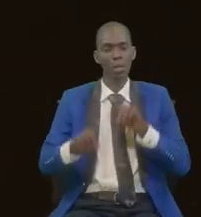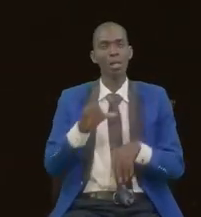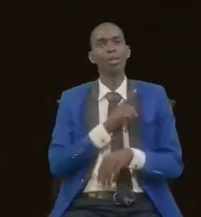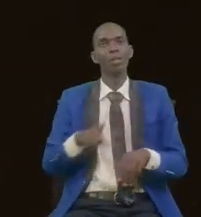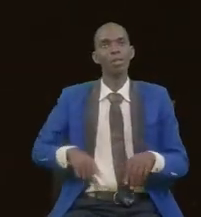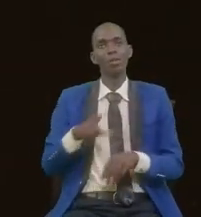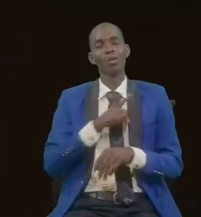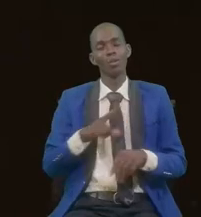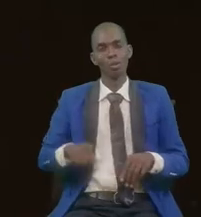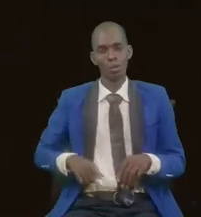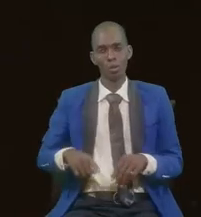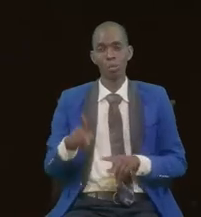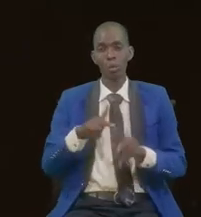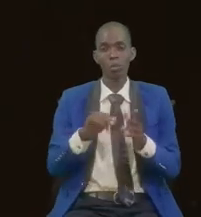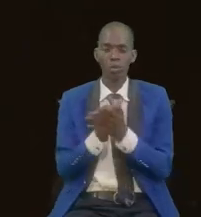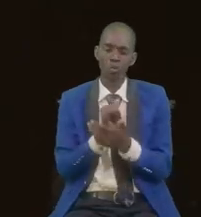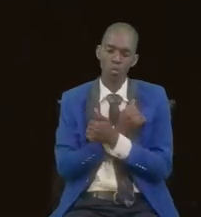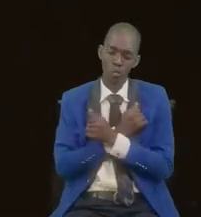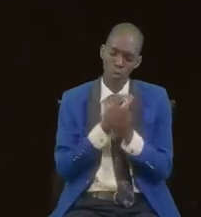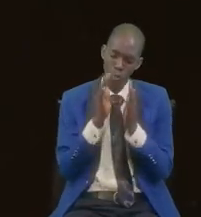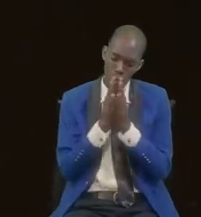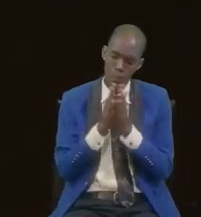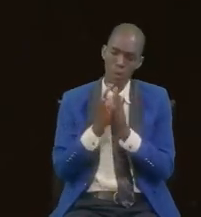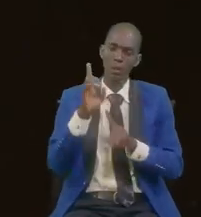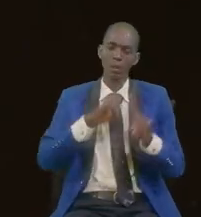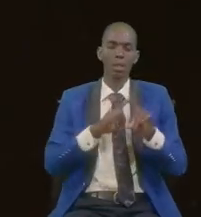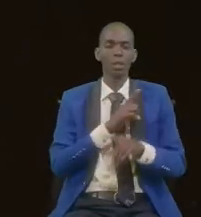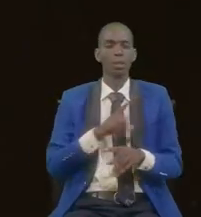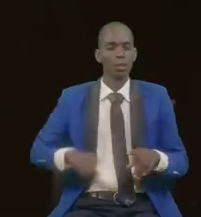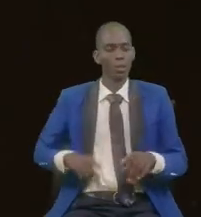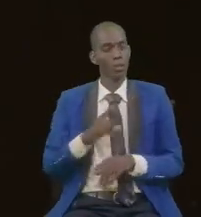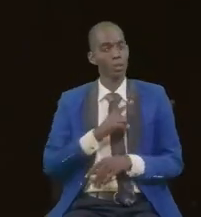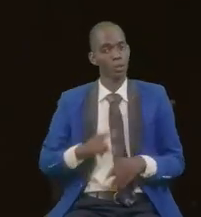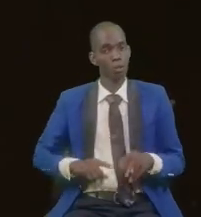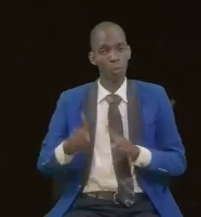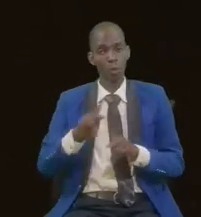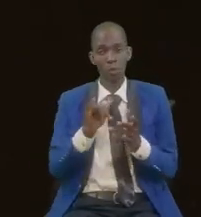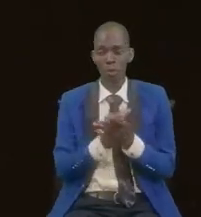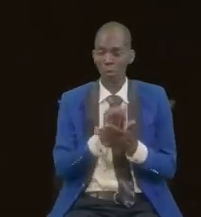ceux qui prient, ceux qui jeûnent,